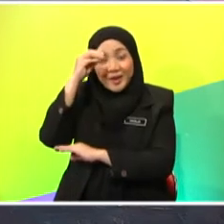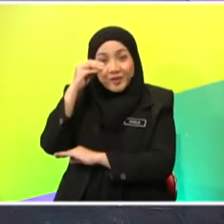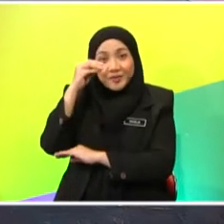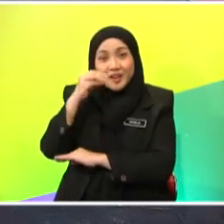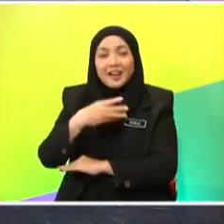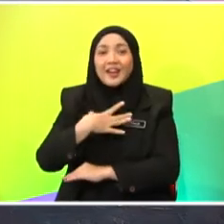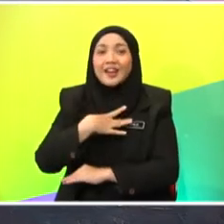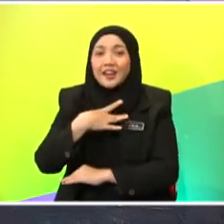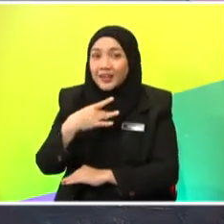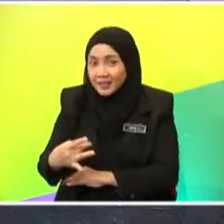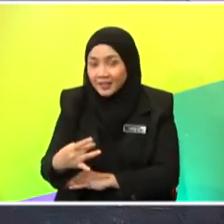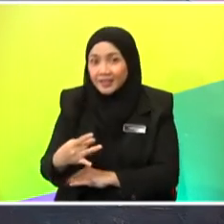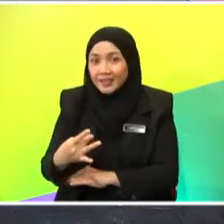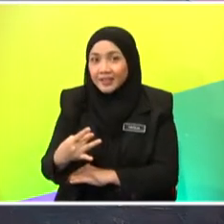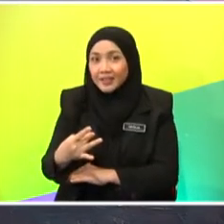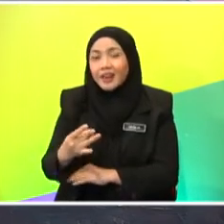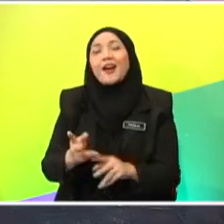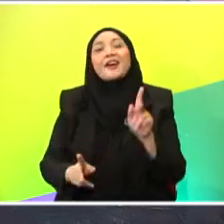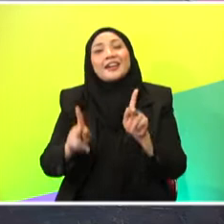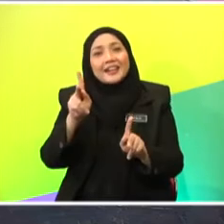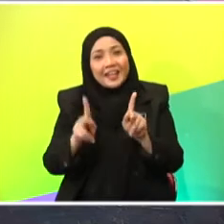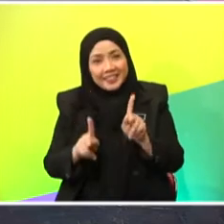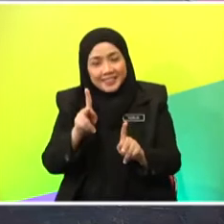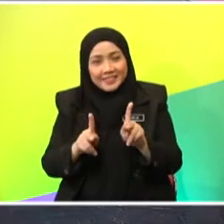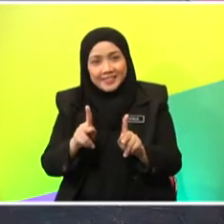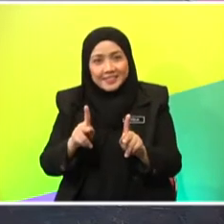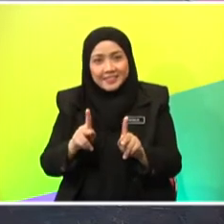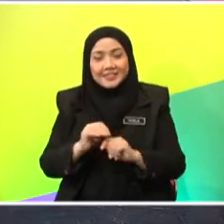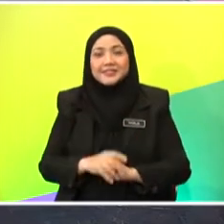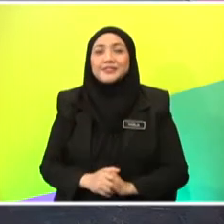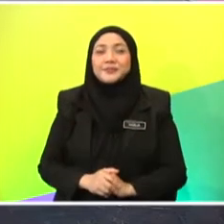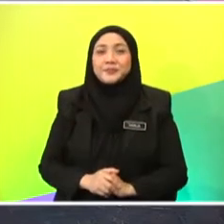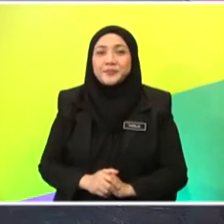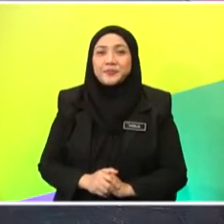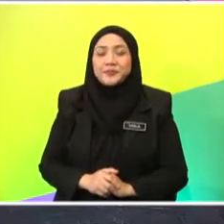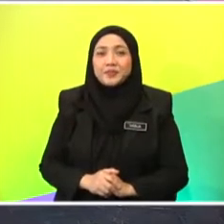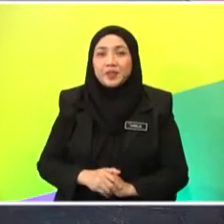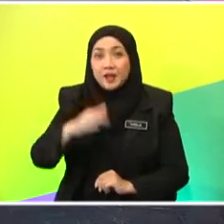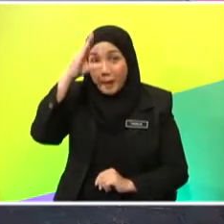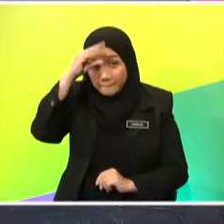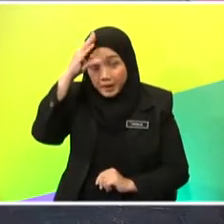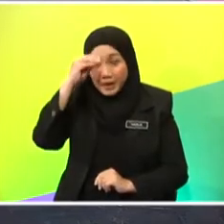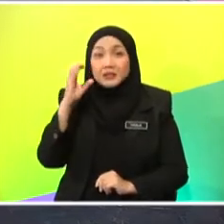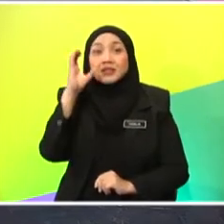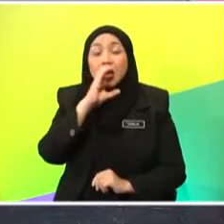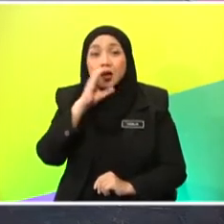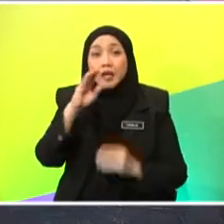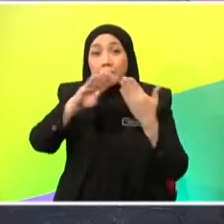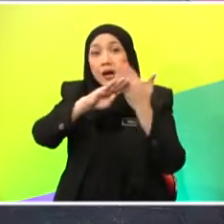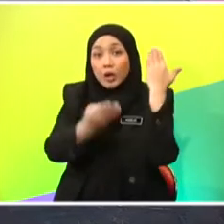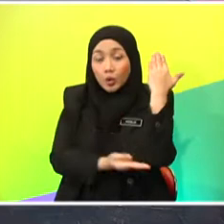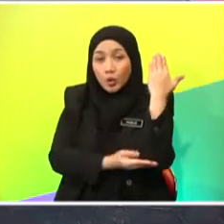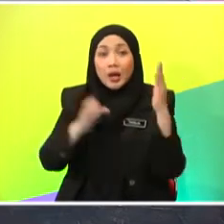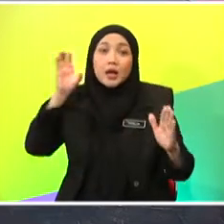yang tuh saya delaki saya minat Kristen Oke jadi saigono pilih bakul kereta